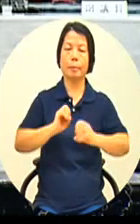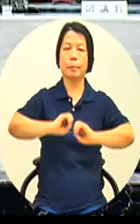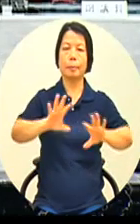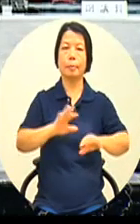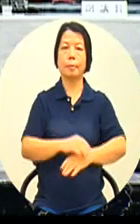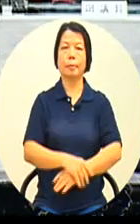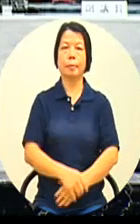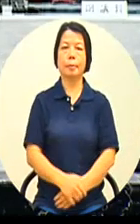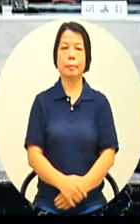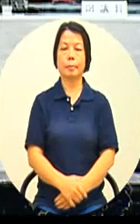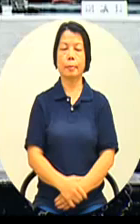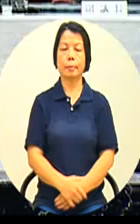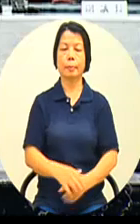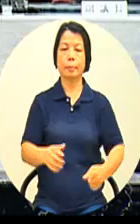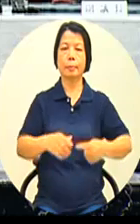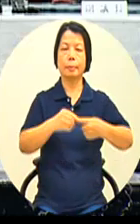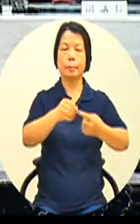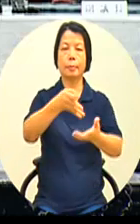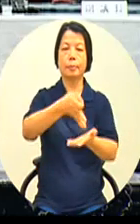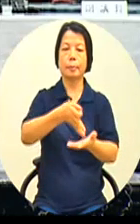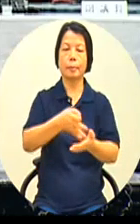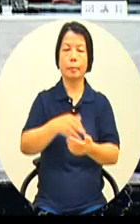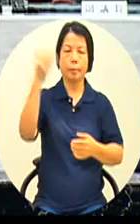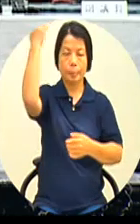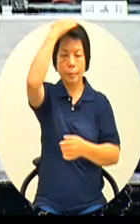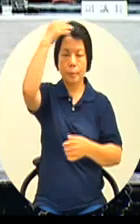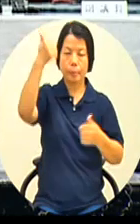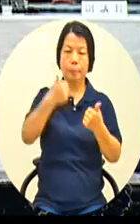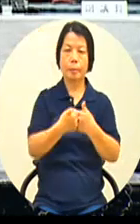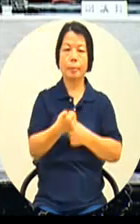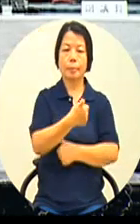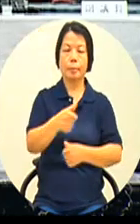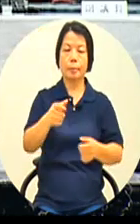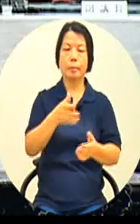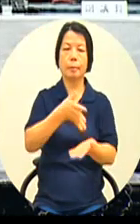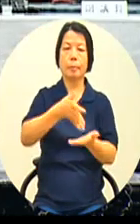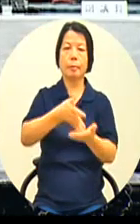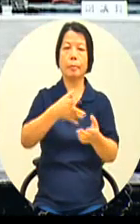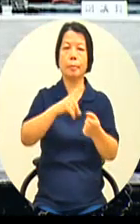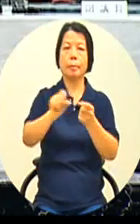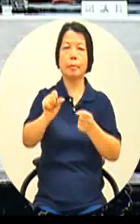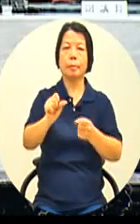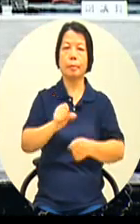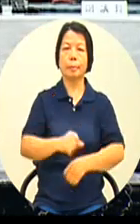我第一个登记的是郑新柱议员，15分钟。